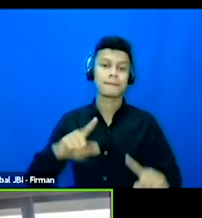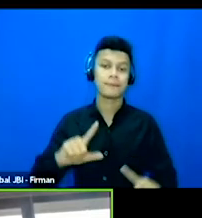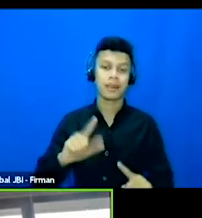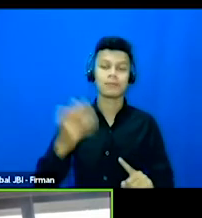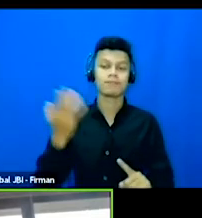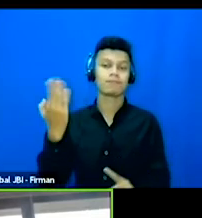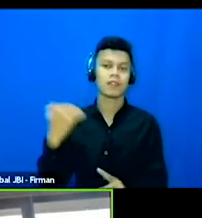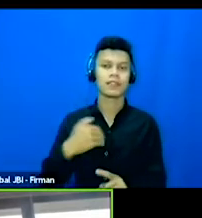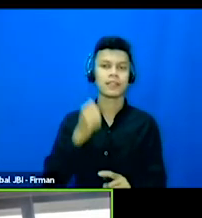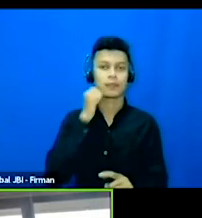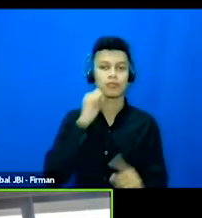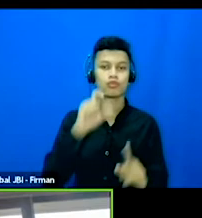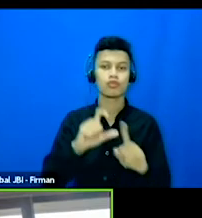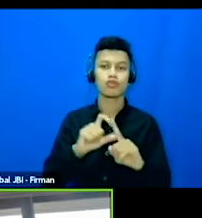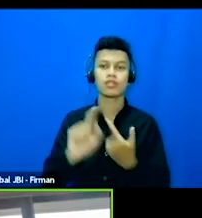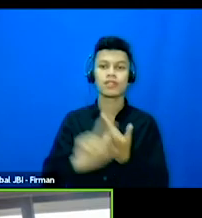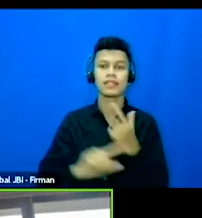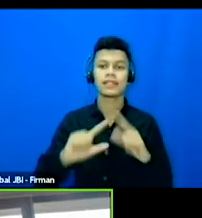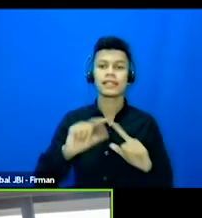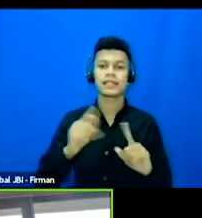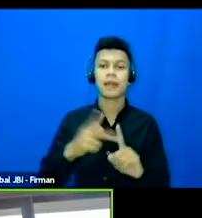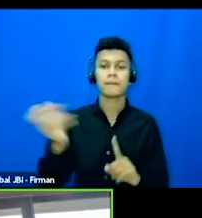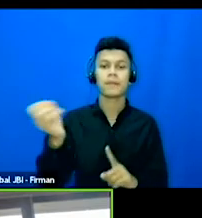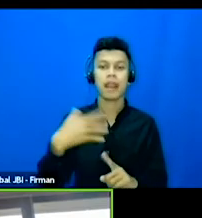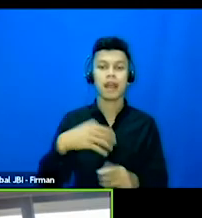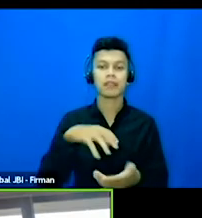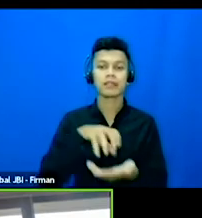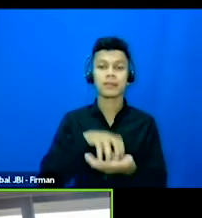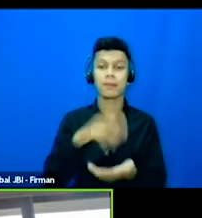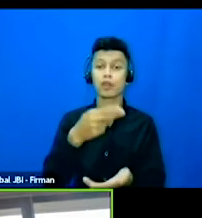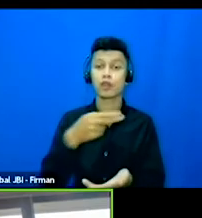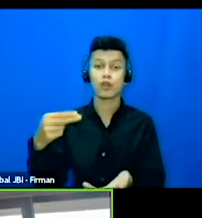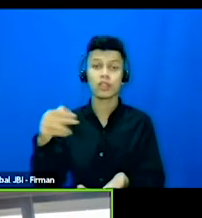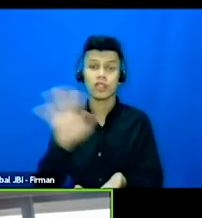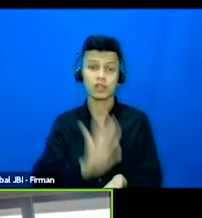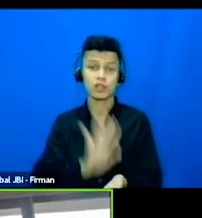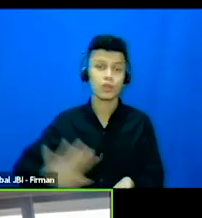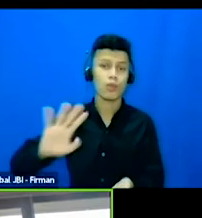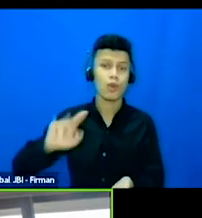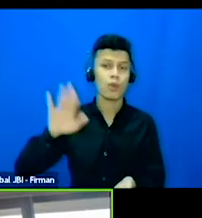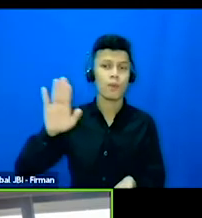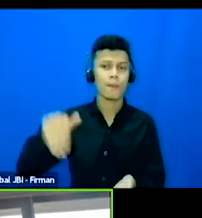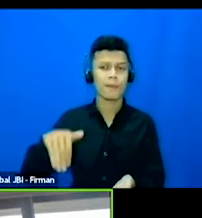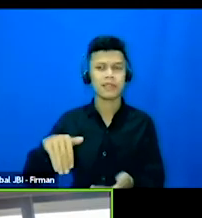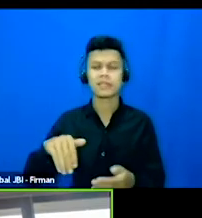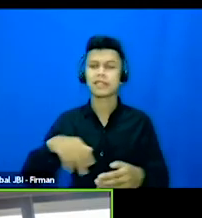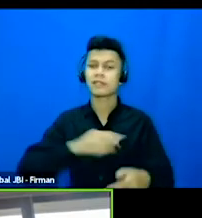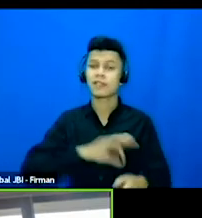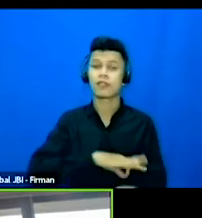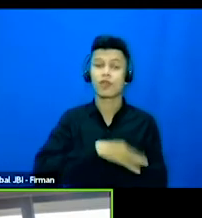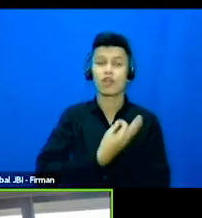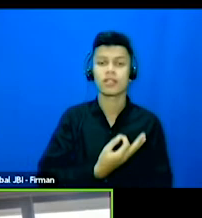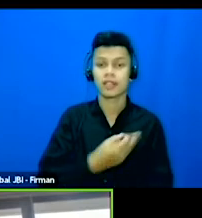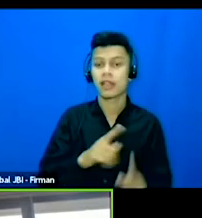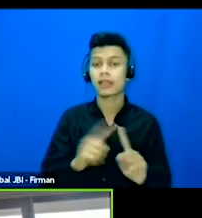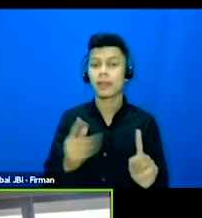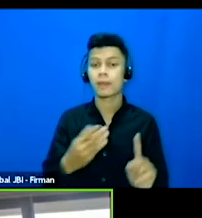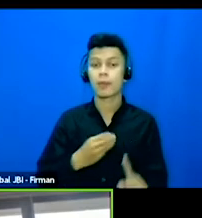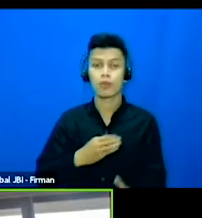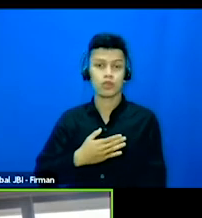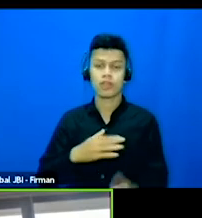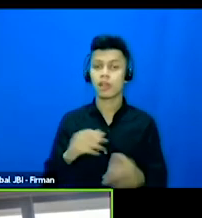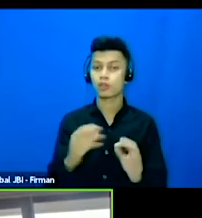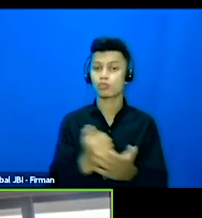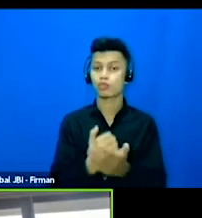oleh ibu Diah ya di Indonesia ini semuanya itu masih masih Pollen teri menurut saya loh tidak